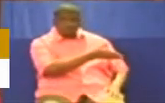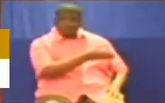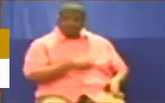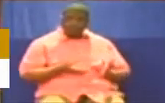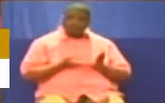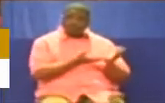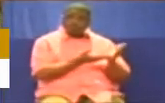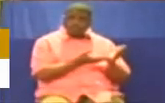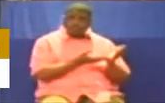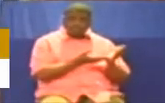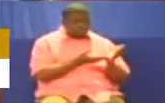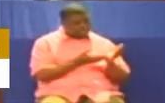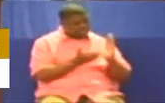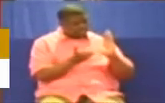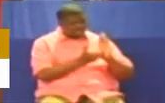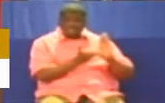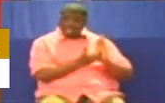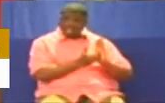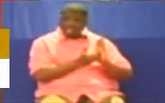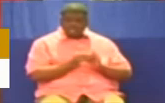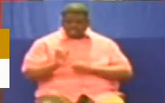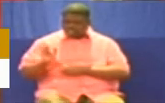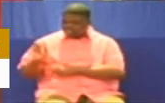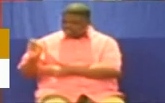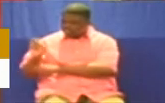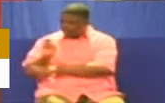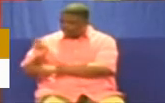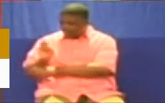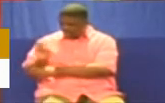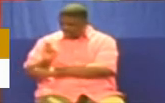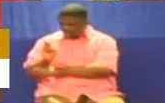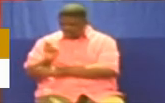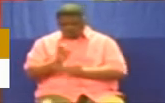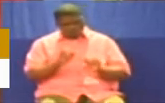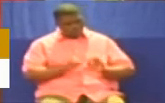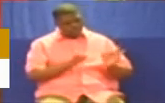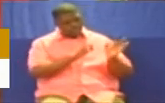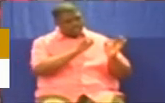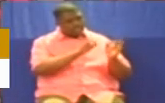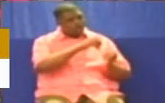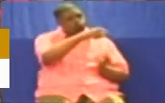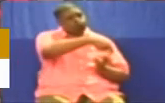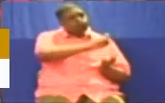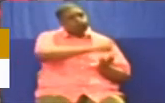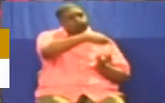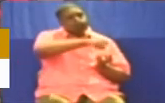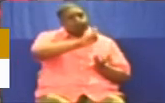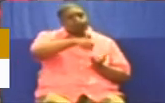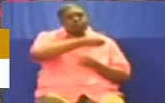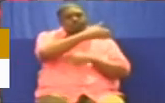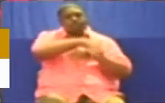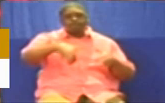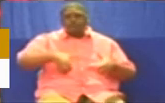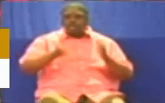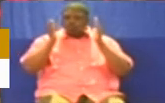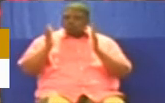mswada wa sheria kwa ajili ya kusimamia na kuendeleza uvuvi wa bahari kuu pamoja na kuweka masharti bora ya usimamizi, udhibiti